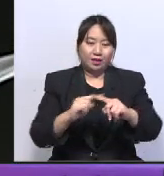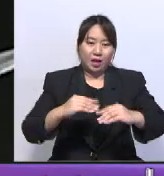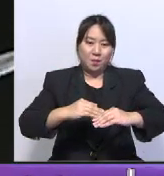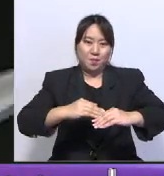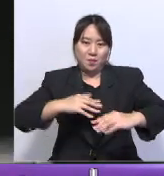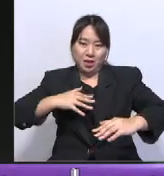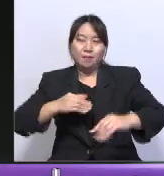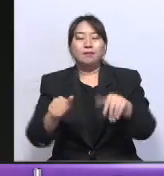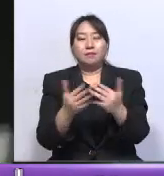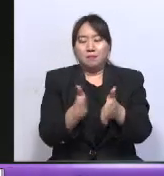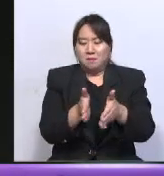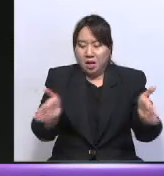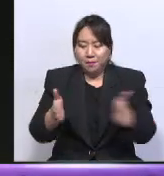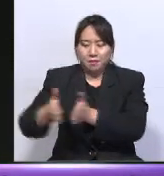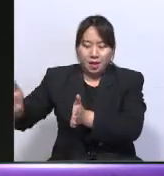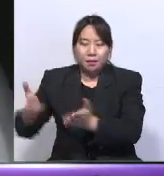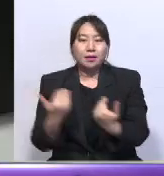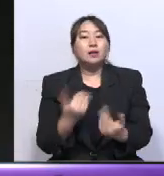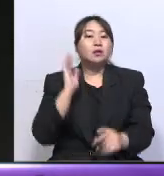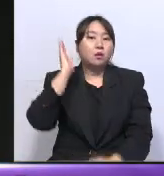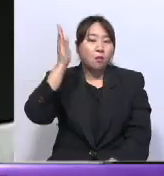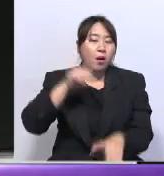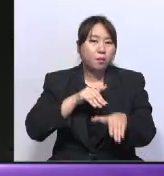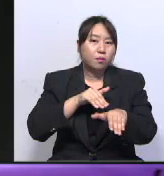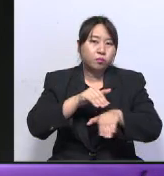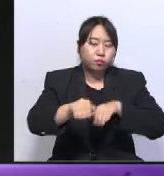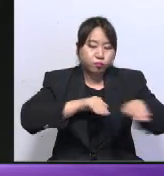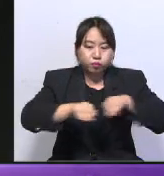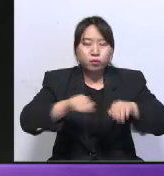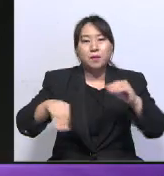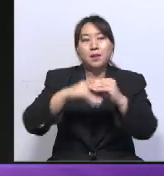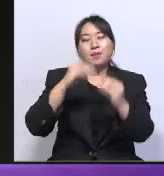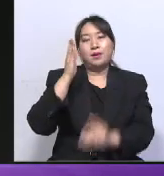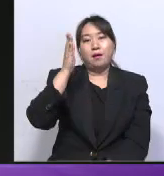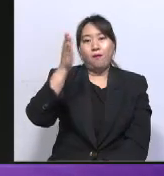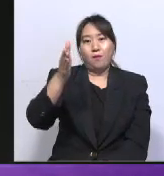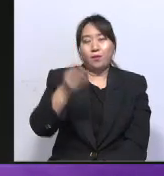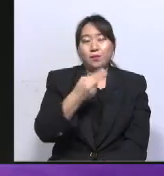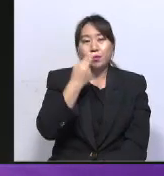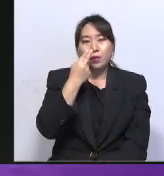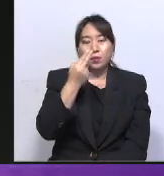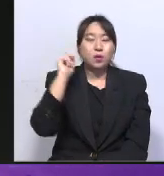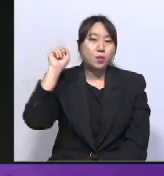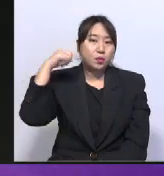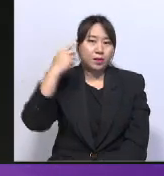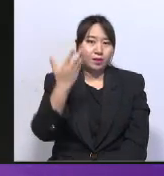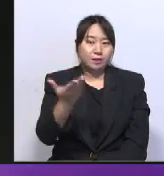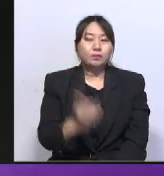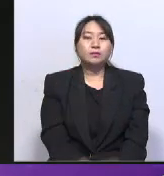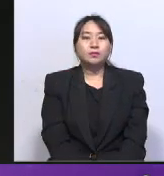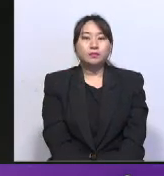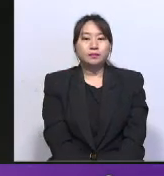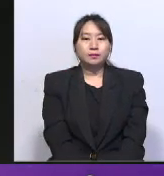าและบัวใหญ่เพื่อเป็นการรองรับปริมาณการจราจรที่จะมีเพิ่มขึ้นในอนาคตไปติดตามจากคุณจินตนาทิพยรัตน์กุลกัน